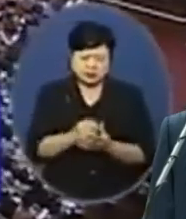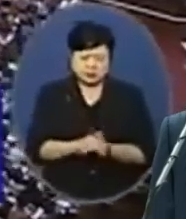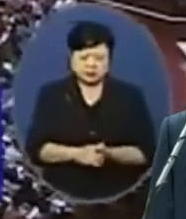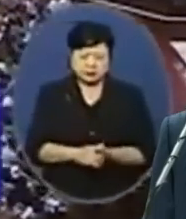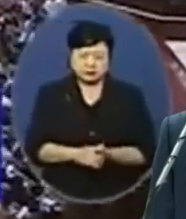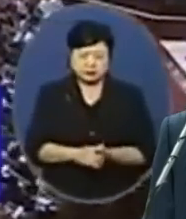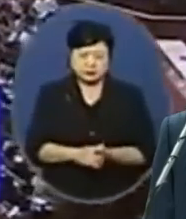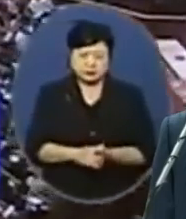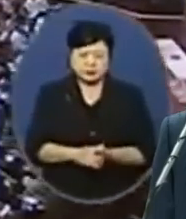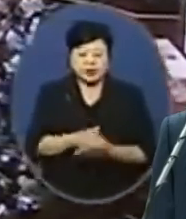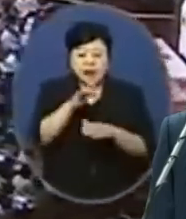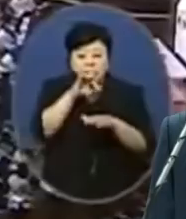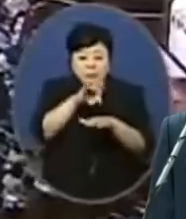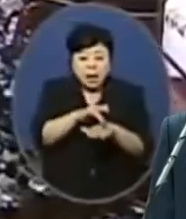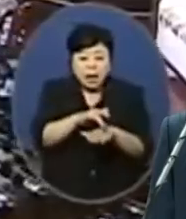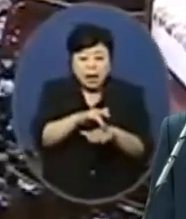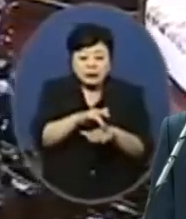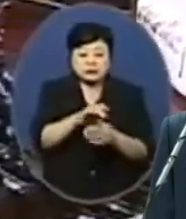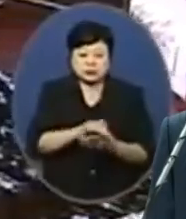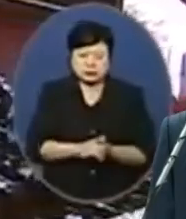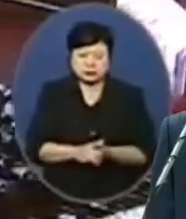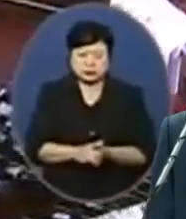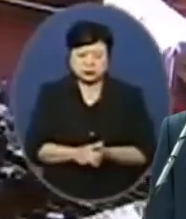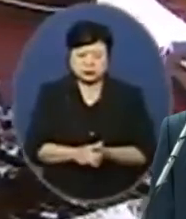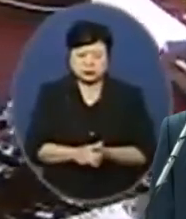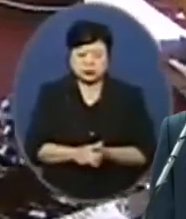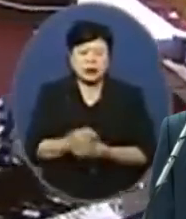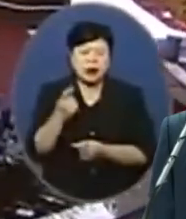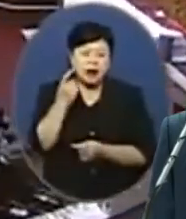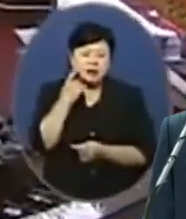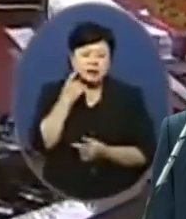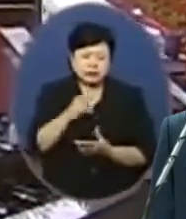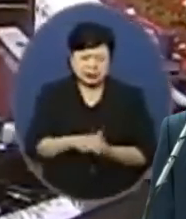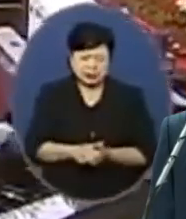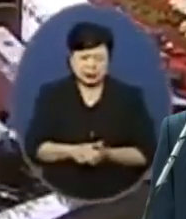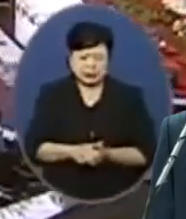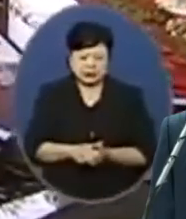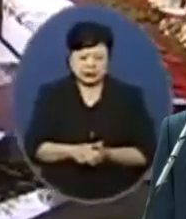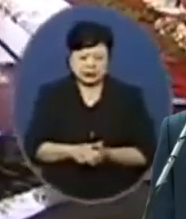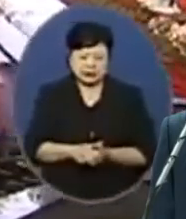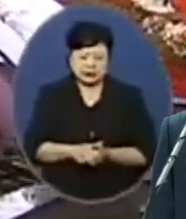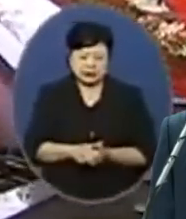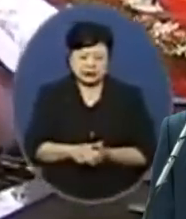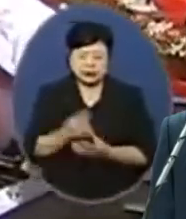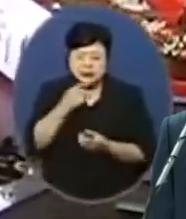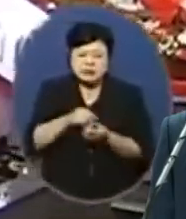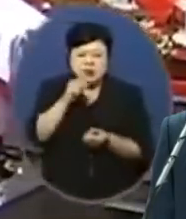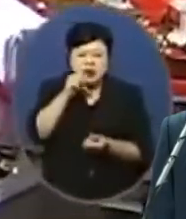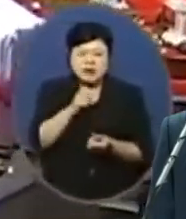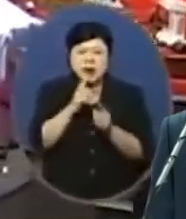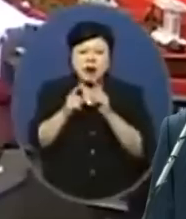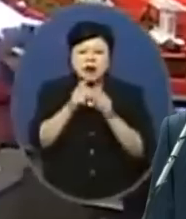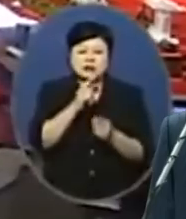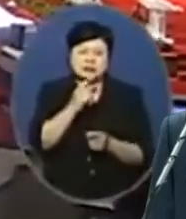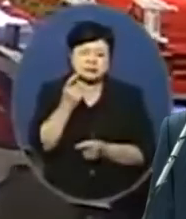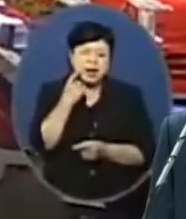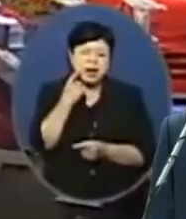되었음이라. 마귀는 그 자체가 거짓말인 것입니다. 입만 열면 거짓말을 하는